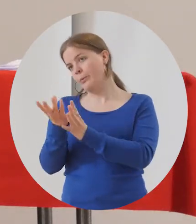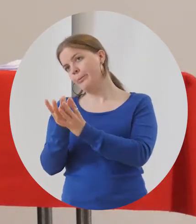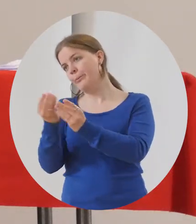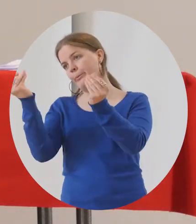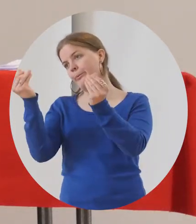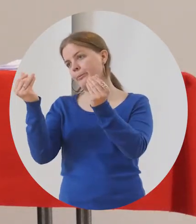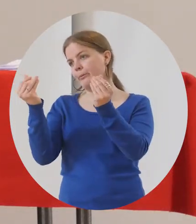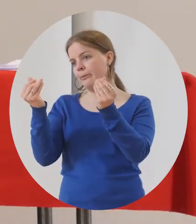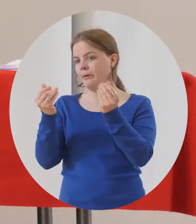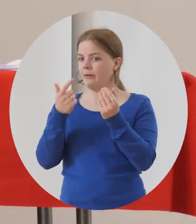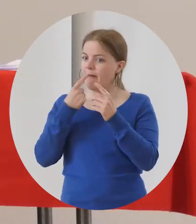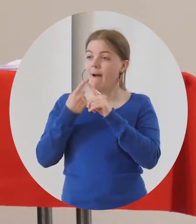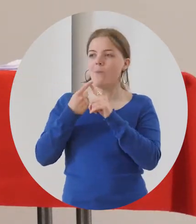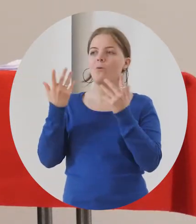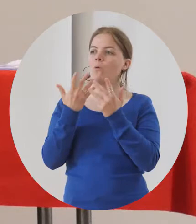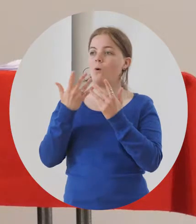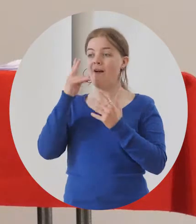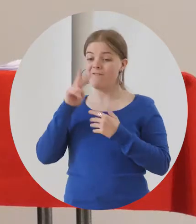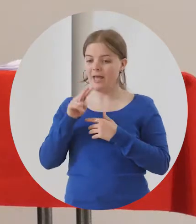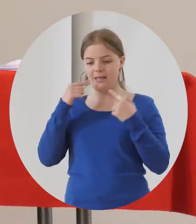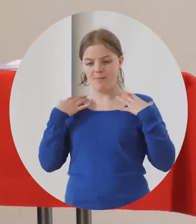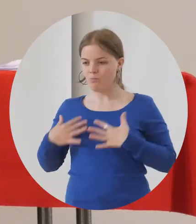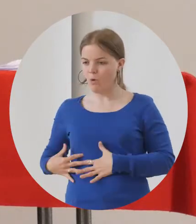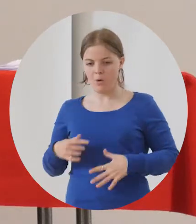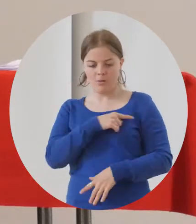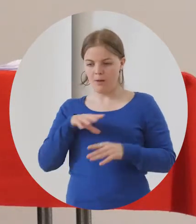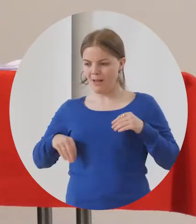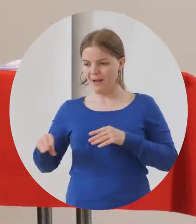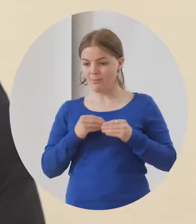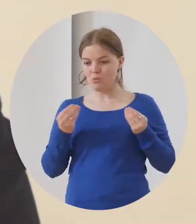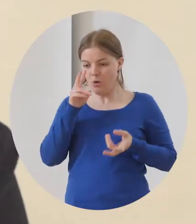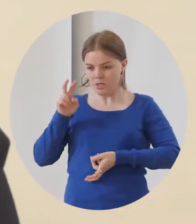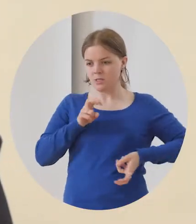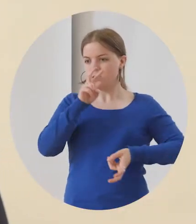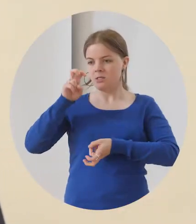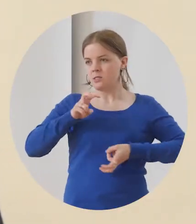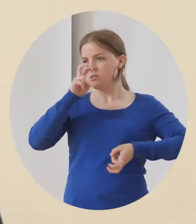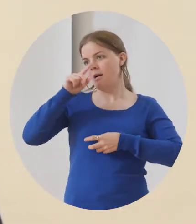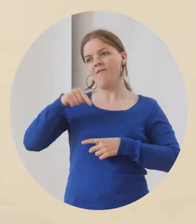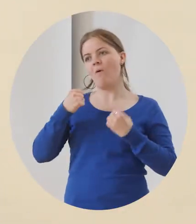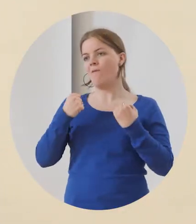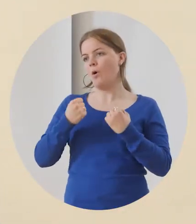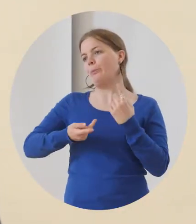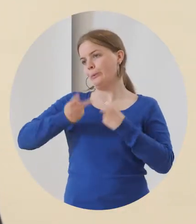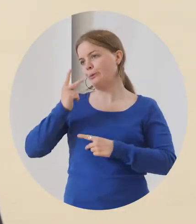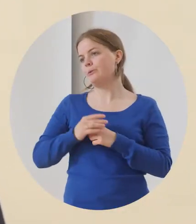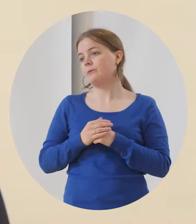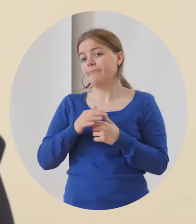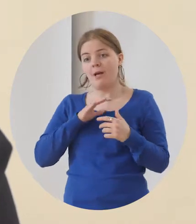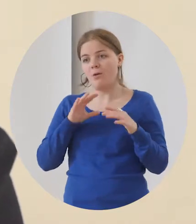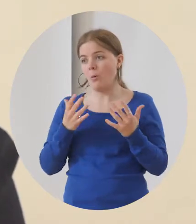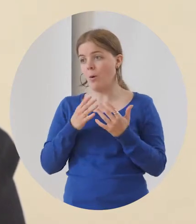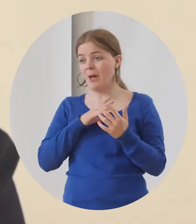plus tard, l'importance de vraiment renforcer la proprioception à fond. Donc en renforçant toutes les